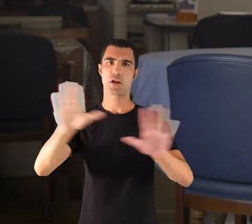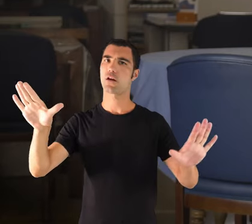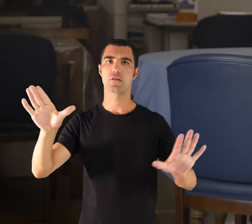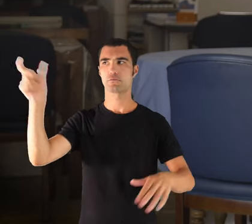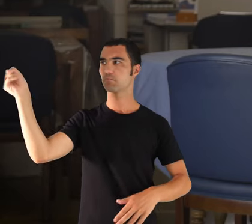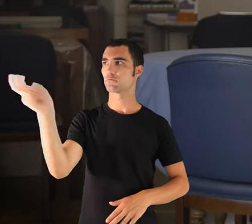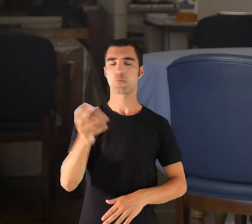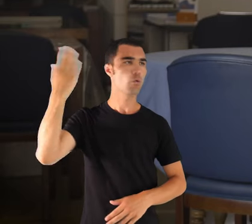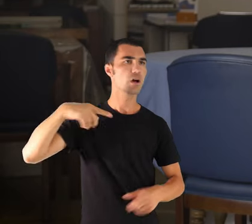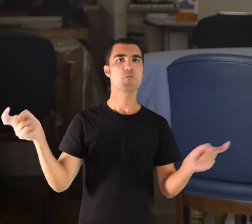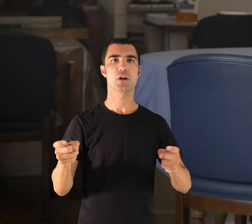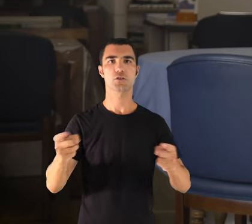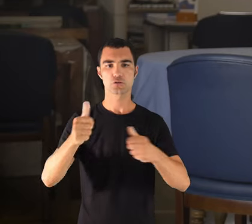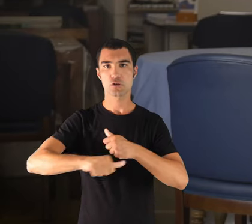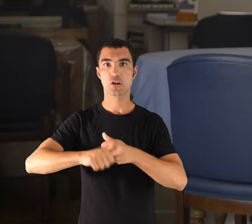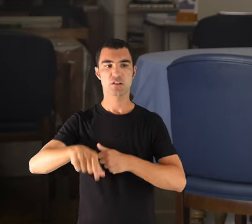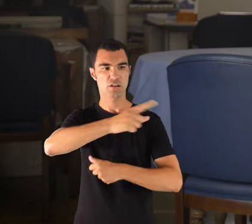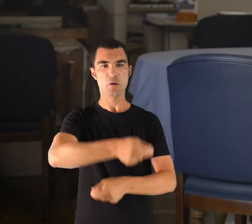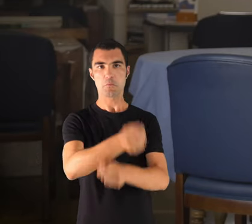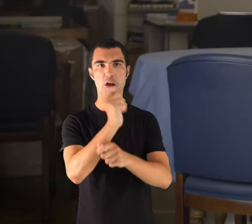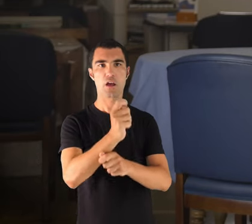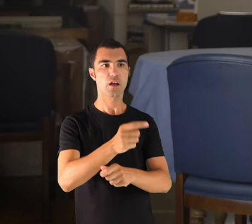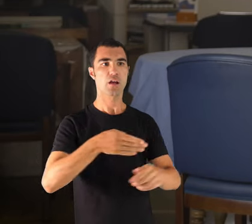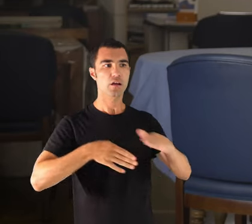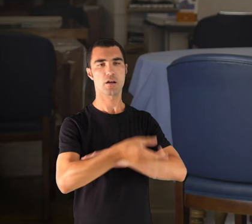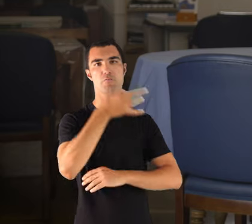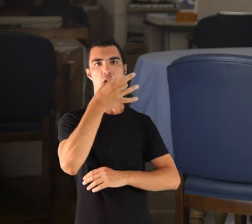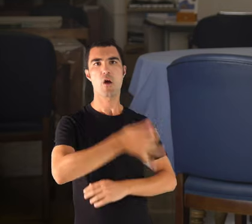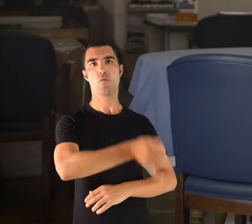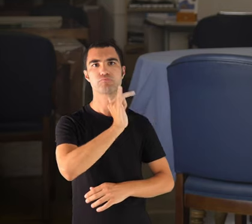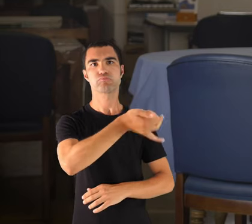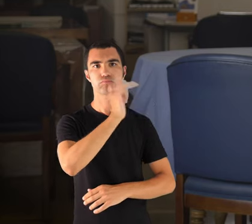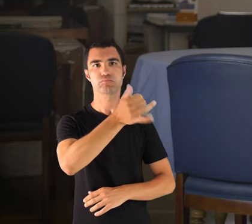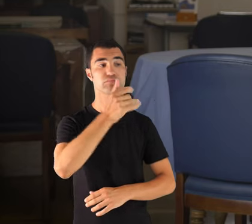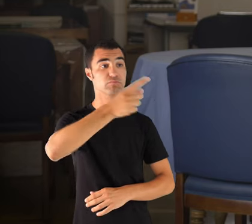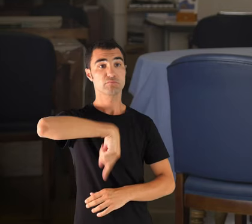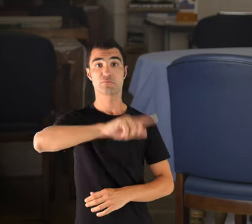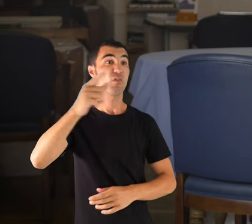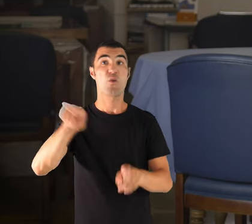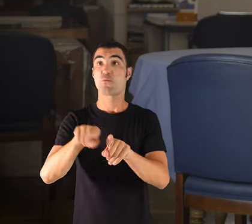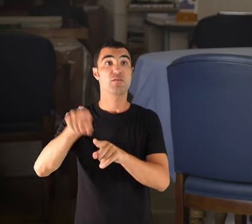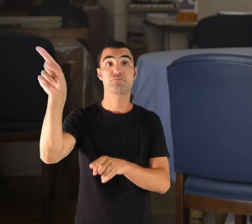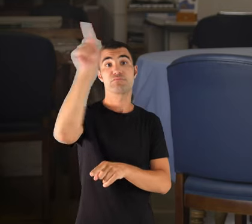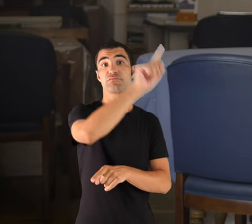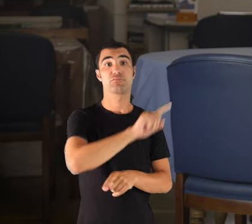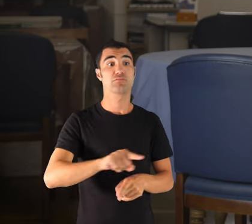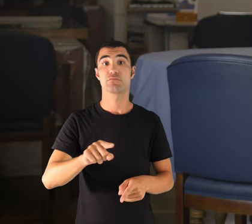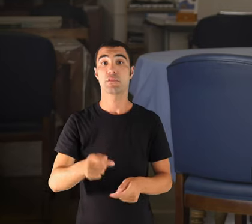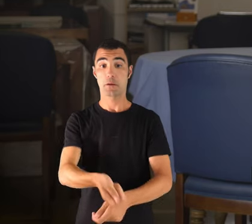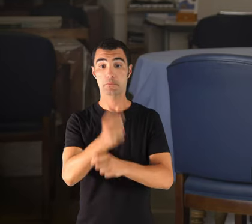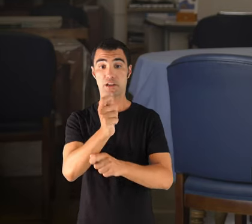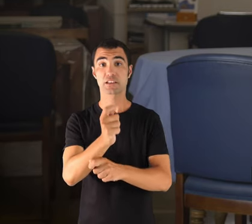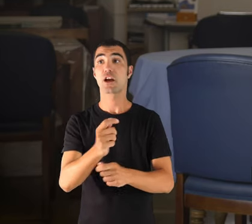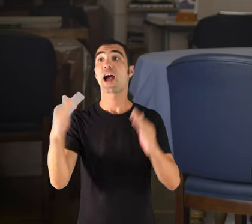ara. Treure els pescadors de dins els bars, que en aquell entonces, com tots els puestos, supòs, que a la casa dels pescadors era el